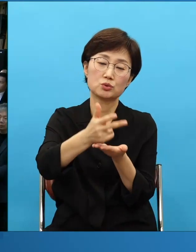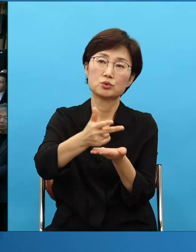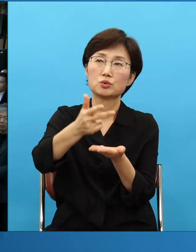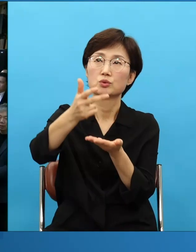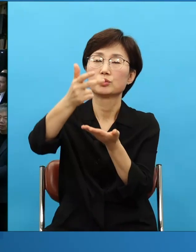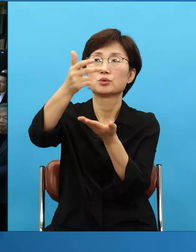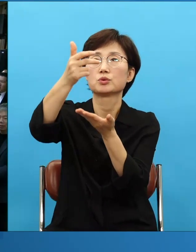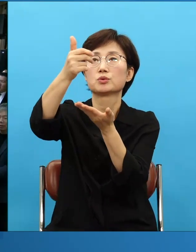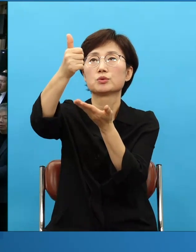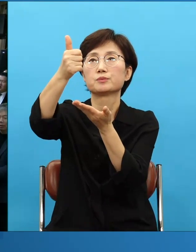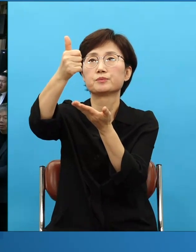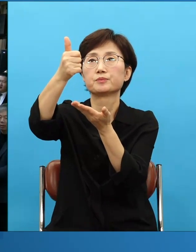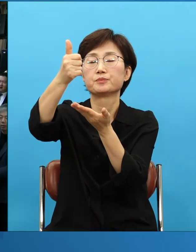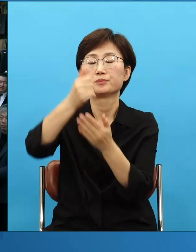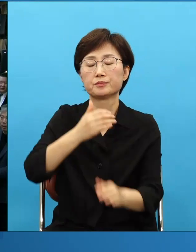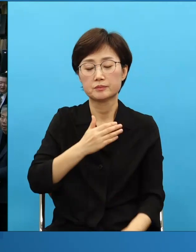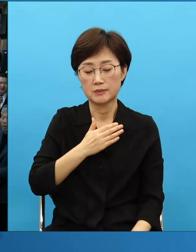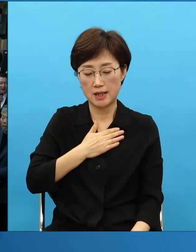주여